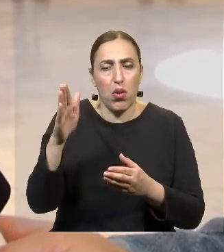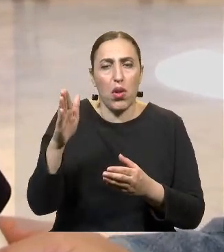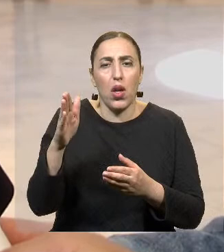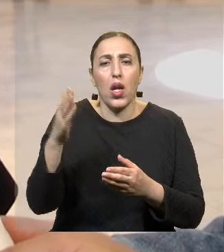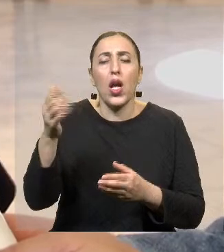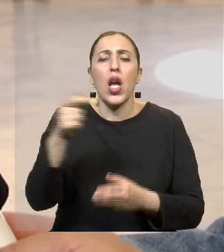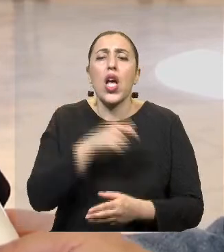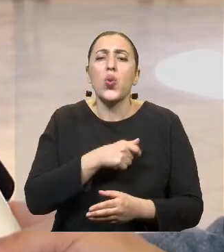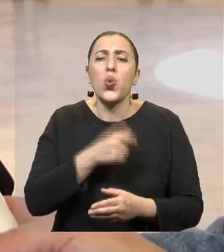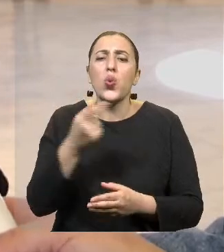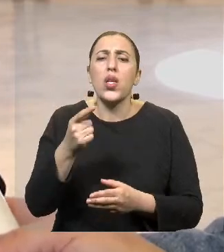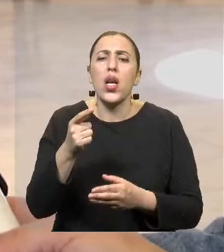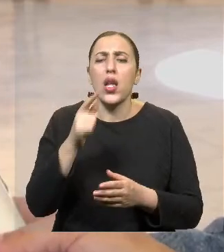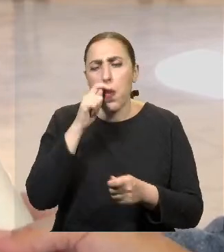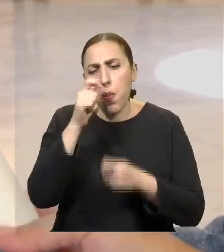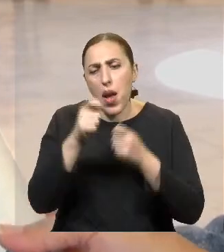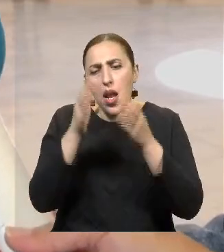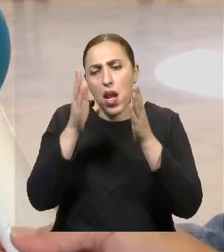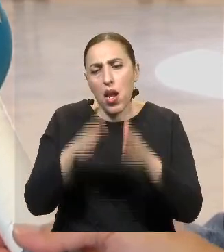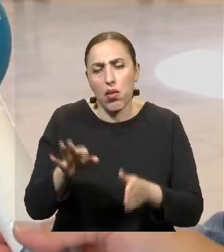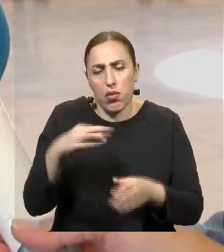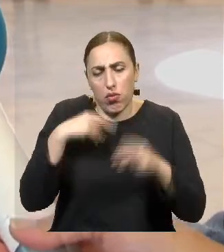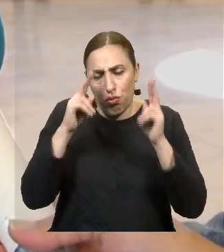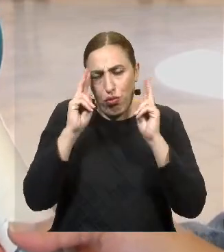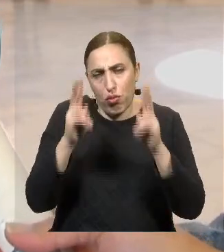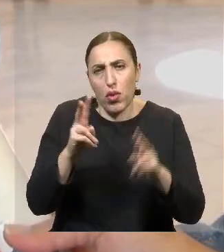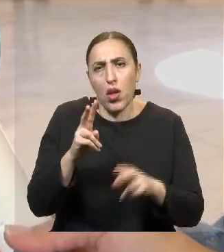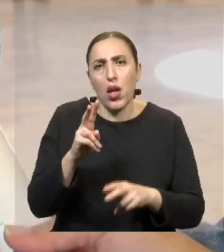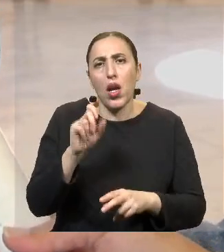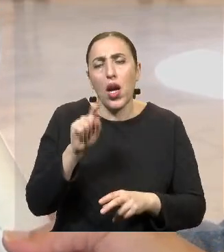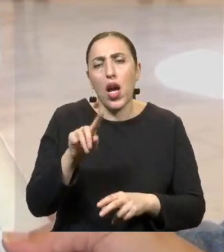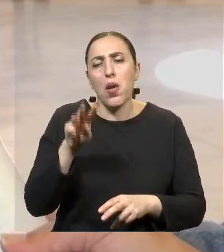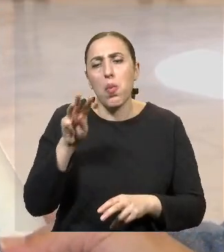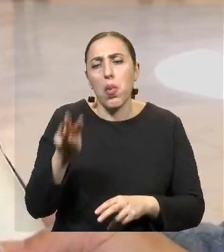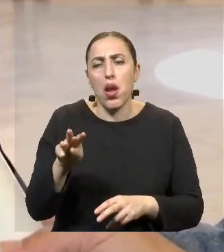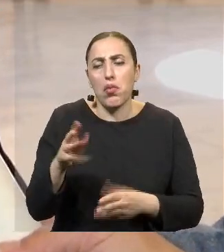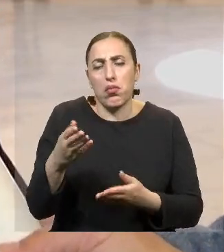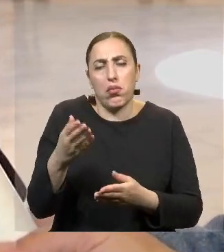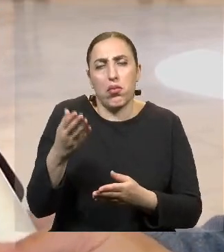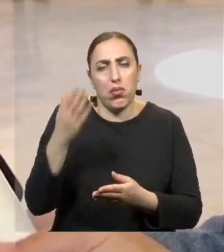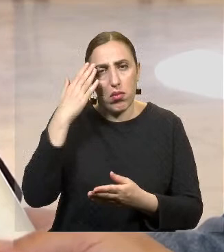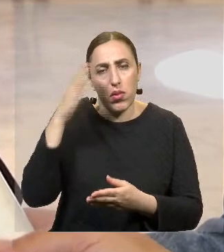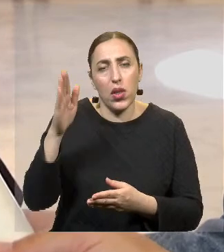մտահոքում